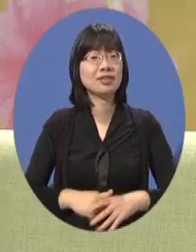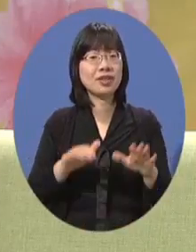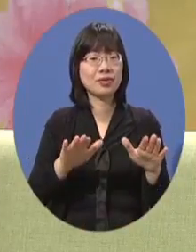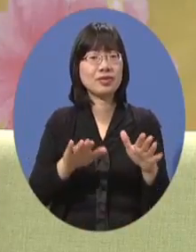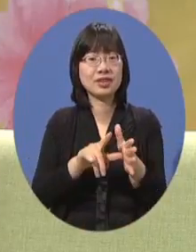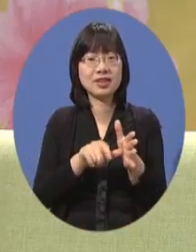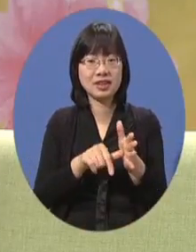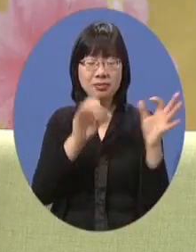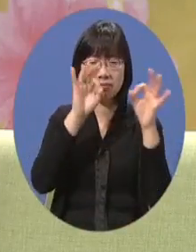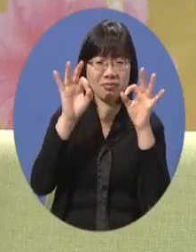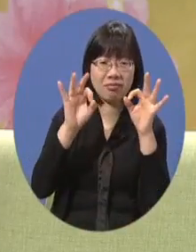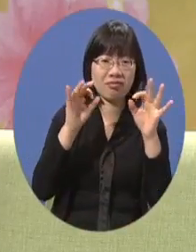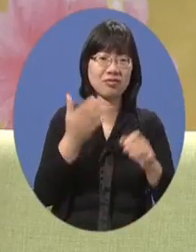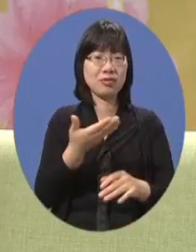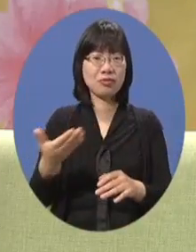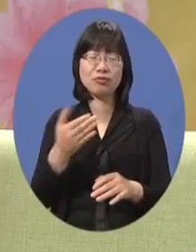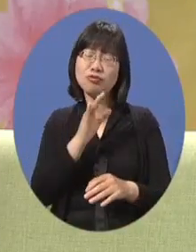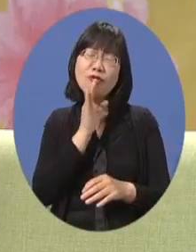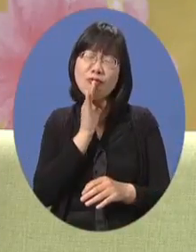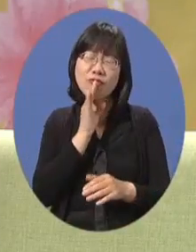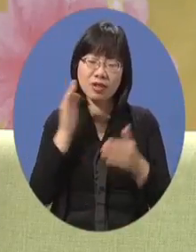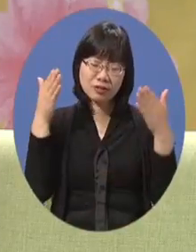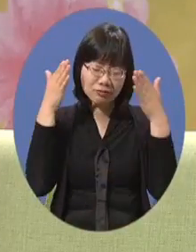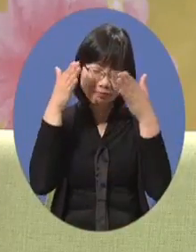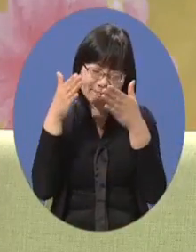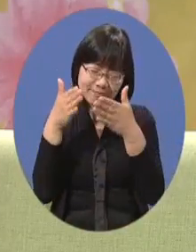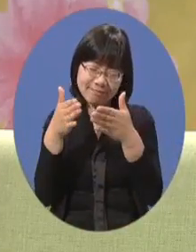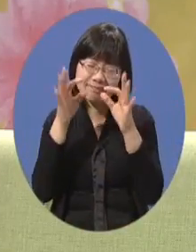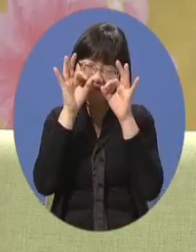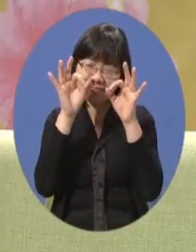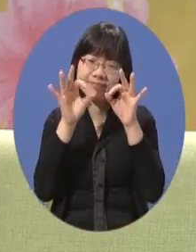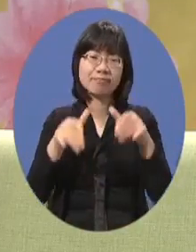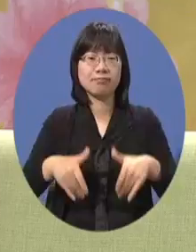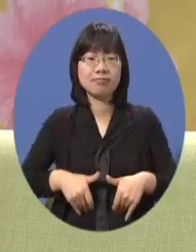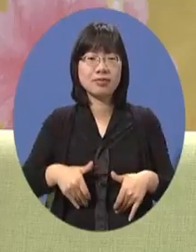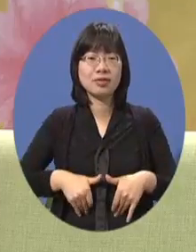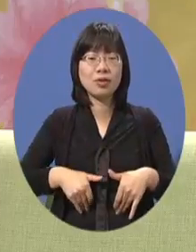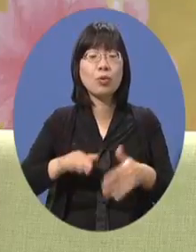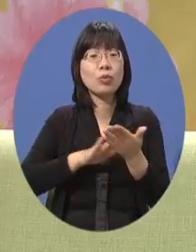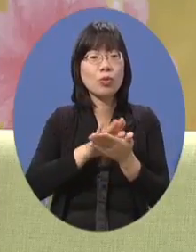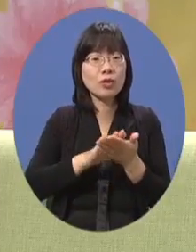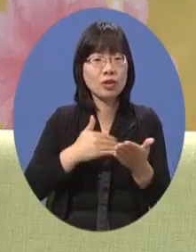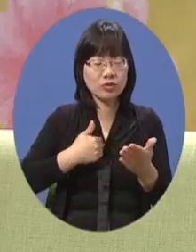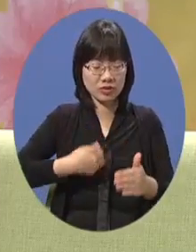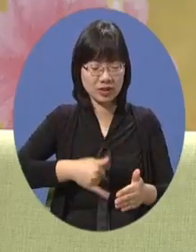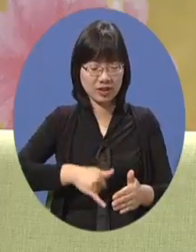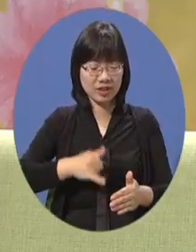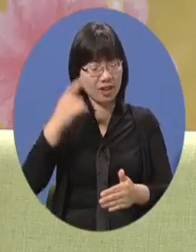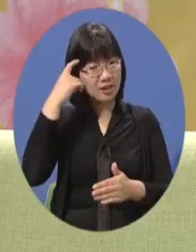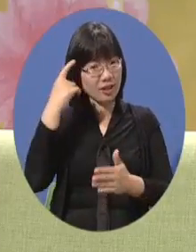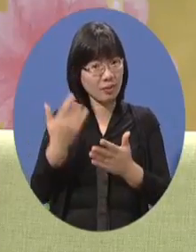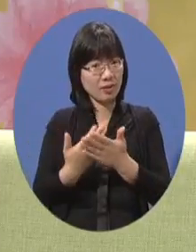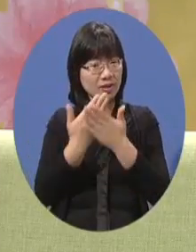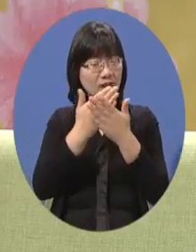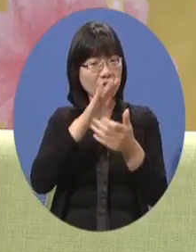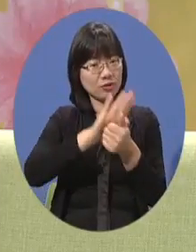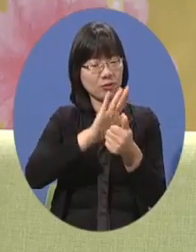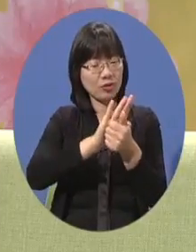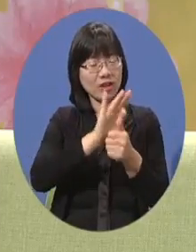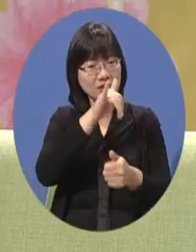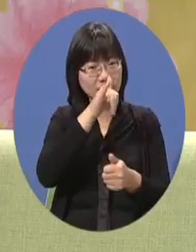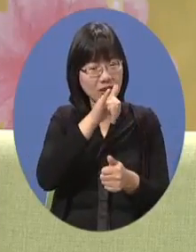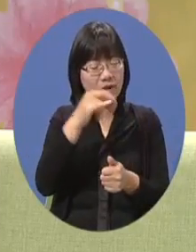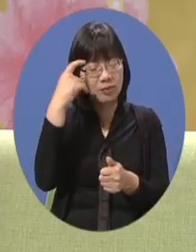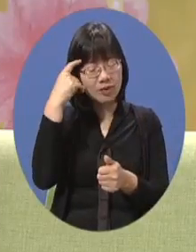오늘 이 시간에는 아마 여러분들이 진짜 주의 깊게 보셔야 될 거예요. 왜 놀이가 우리 아이의 두뇌 발달에 좋은 건지, 또